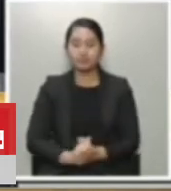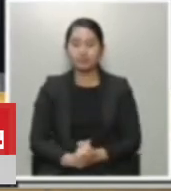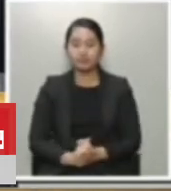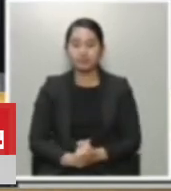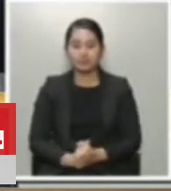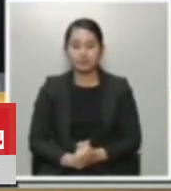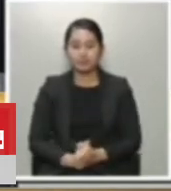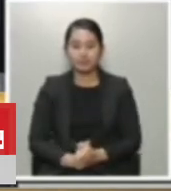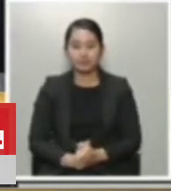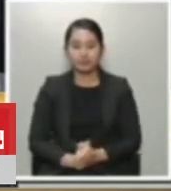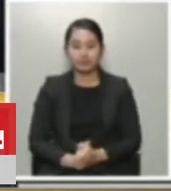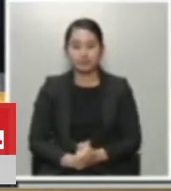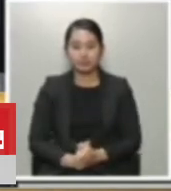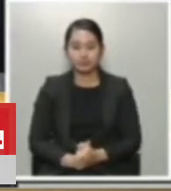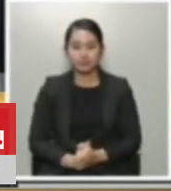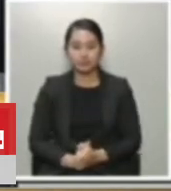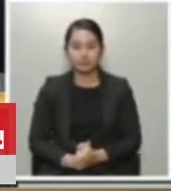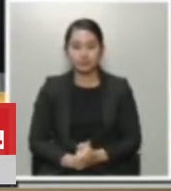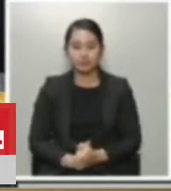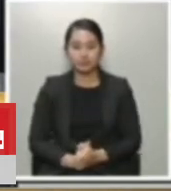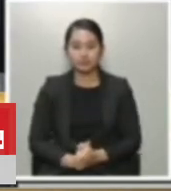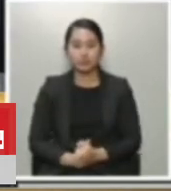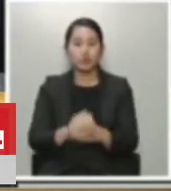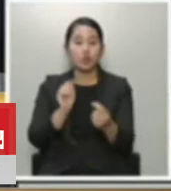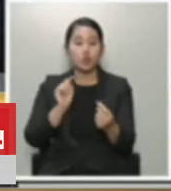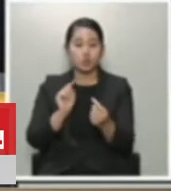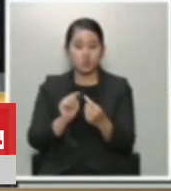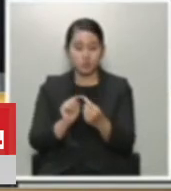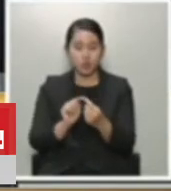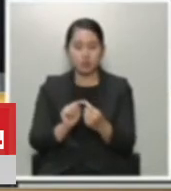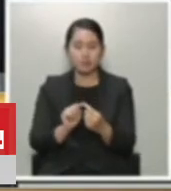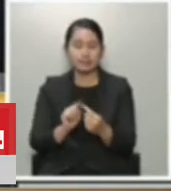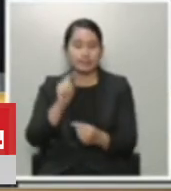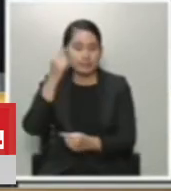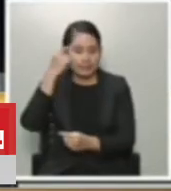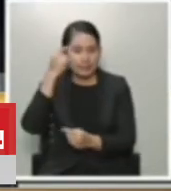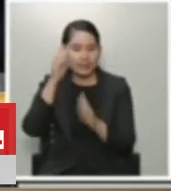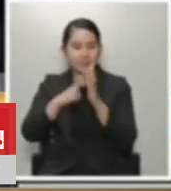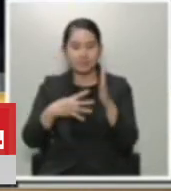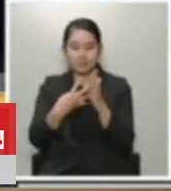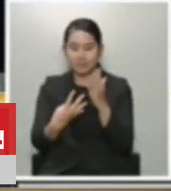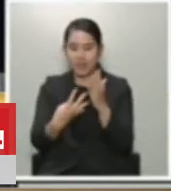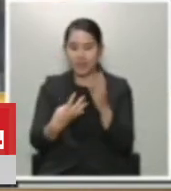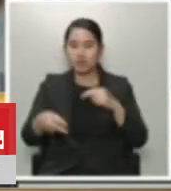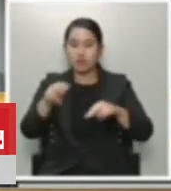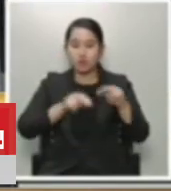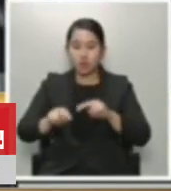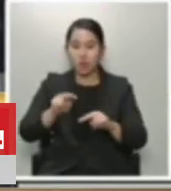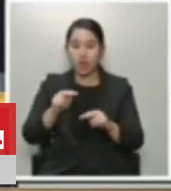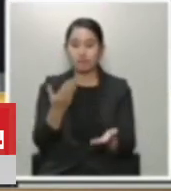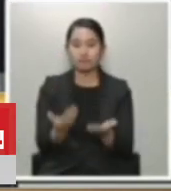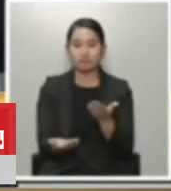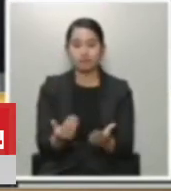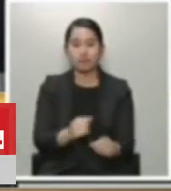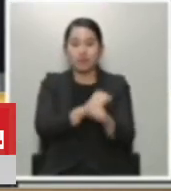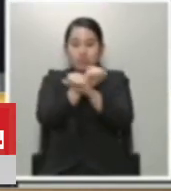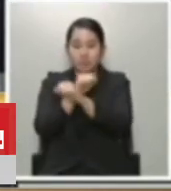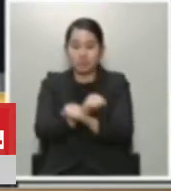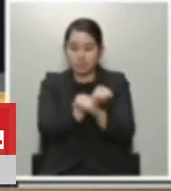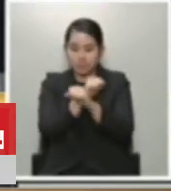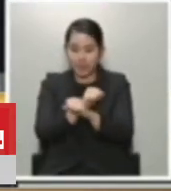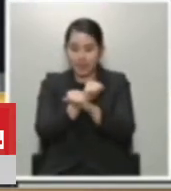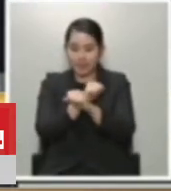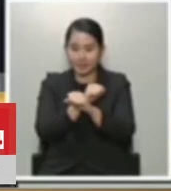ที่หน้าที่จะมีส่วนของการที่จะต้องหามาตรการในการดูแลหรือป้องกันนะครับหรือว่าทำความเข้า